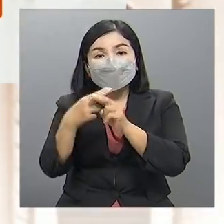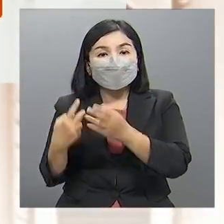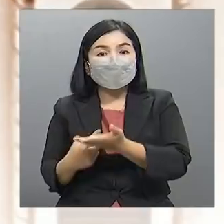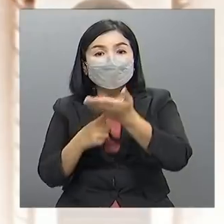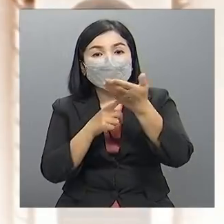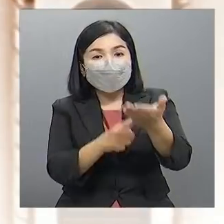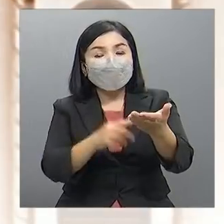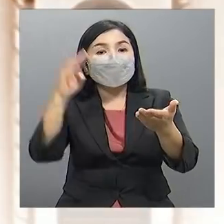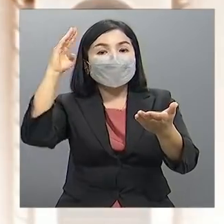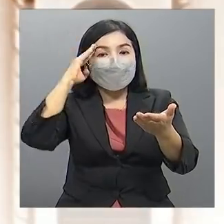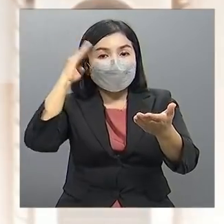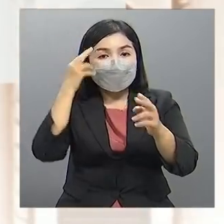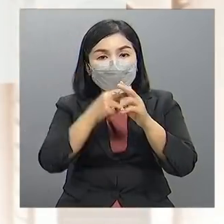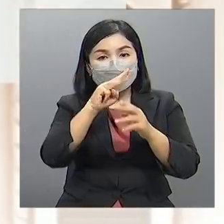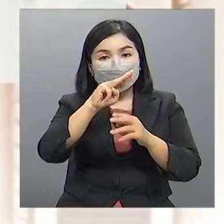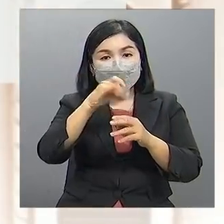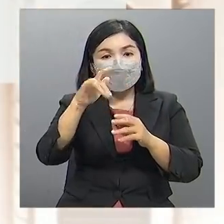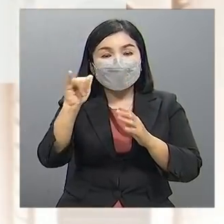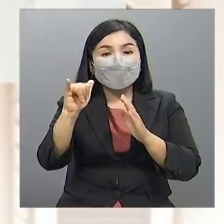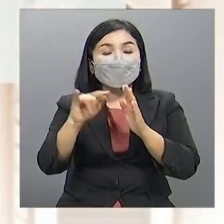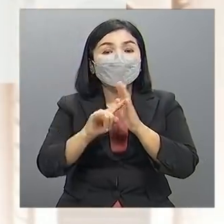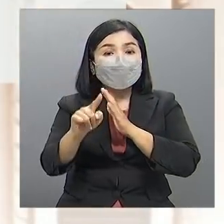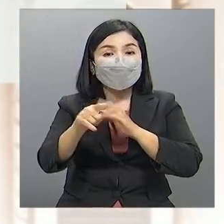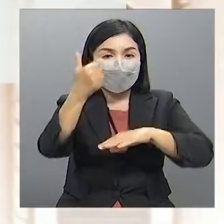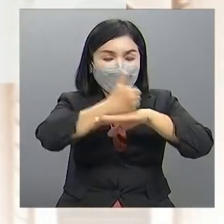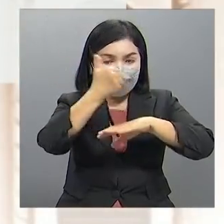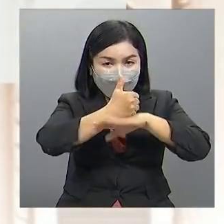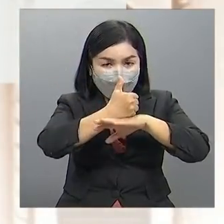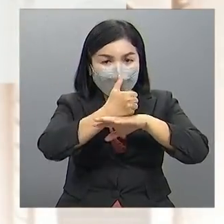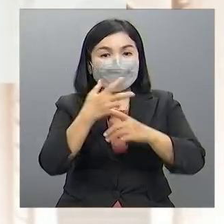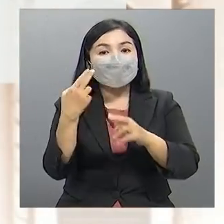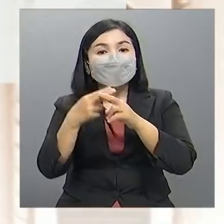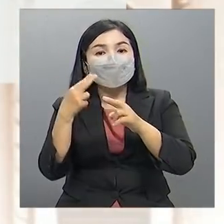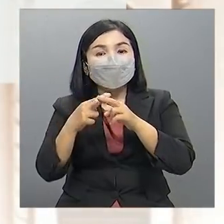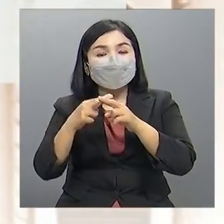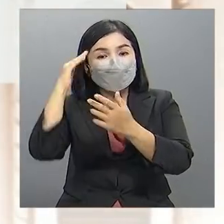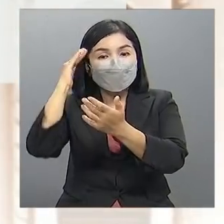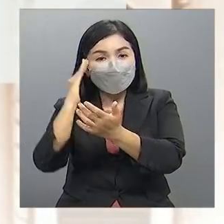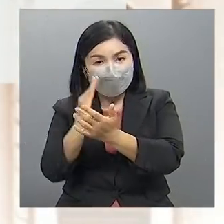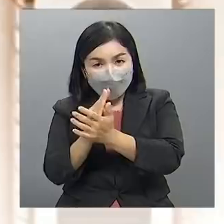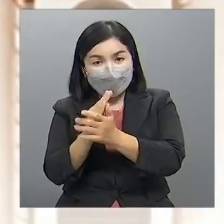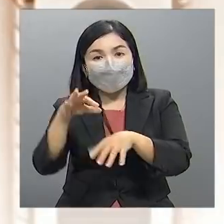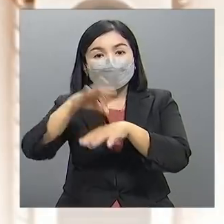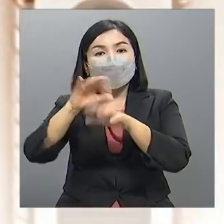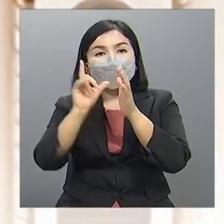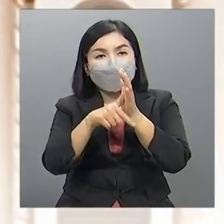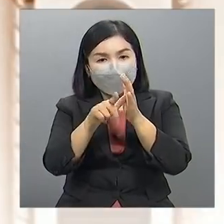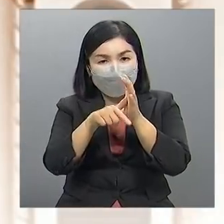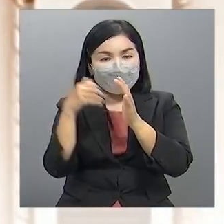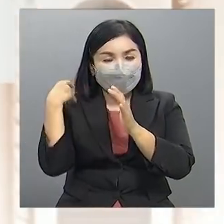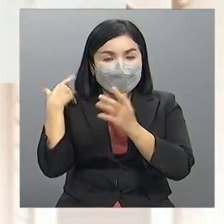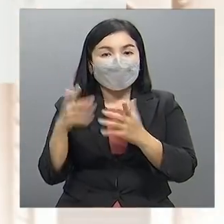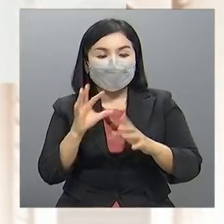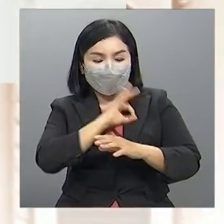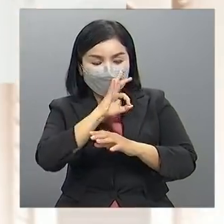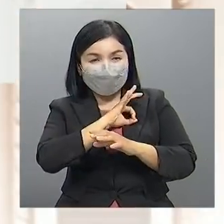อยุธยานั่งหัวหน้าพรรคเศรษฐกิจไทยพร้อมกับเสนอชื่อร้อยเอกธรรมนัสพรหมเผ่าเป็นเลขาธิการพรรคในขณะนี้สมาชิกกำลังเข้